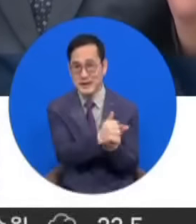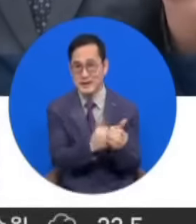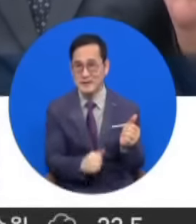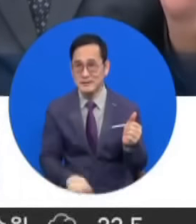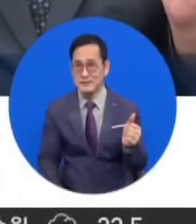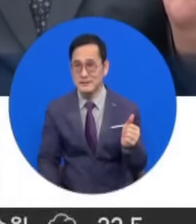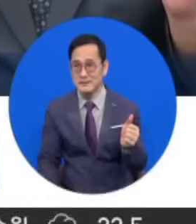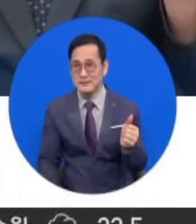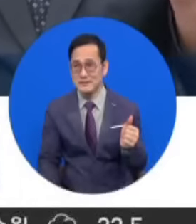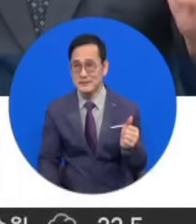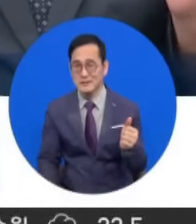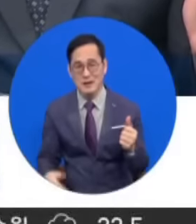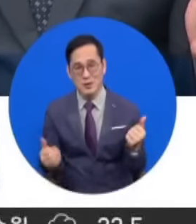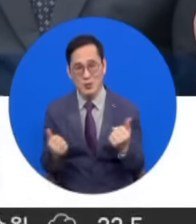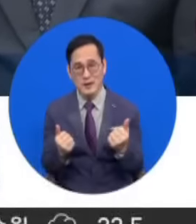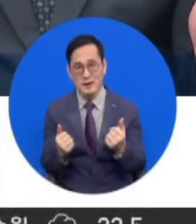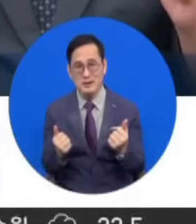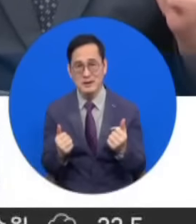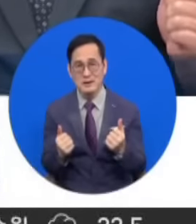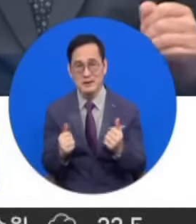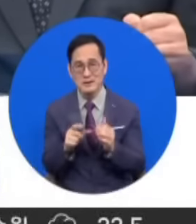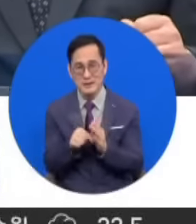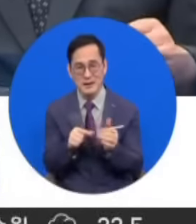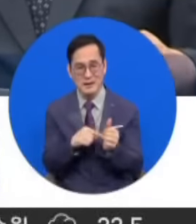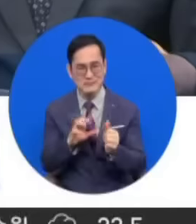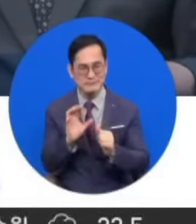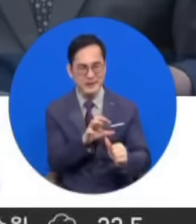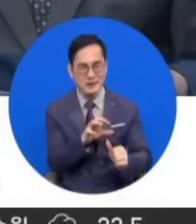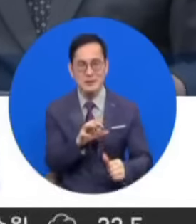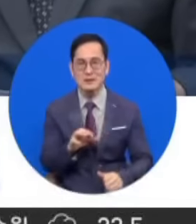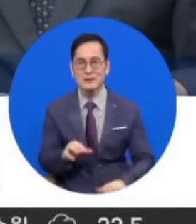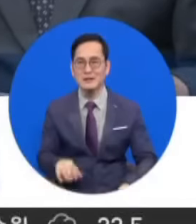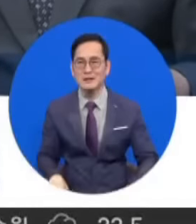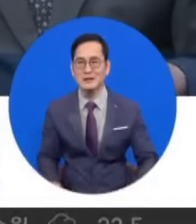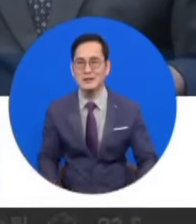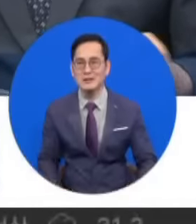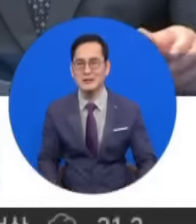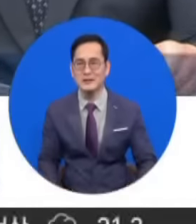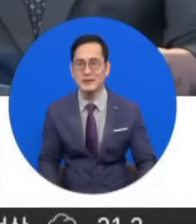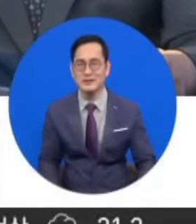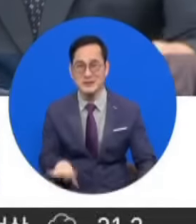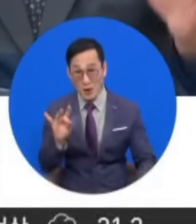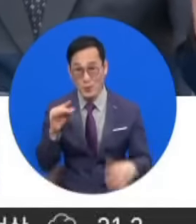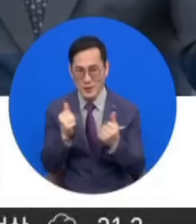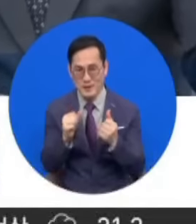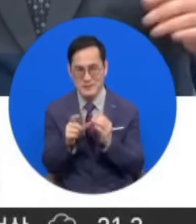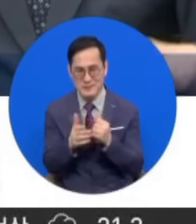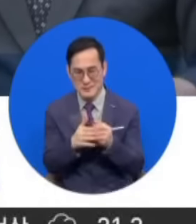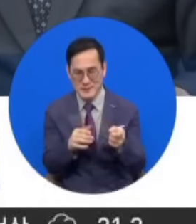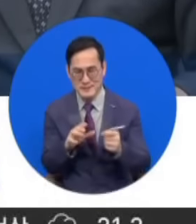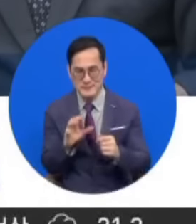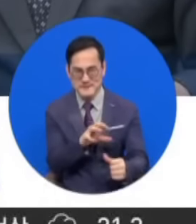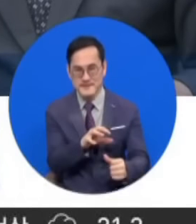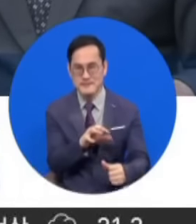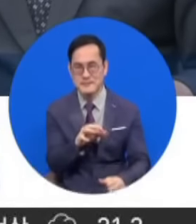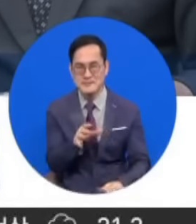이 첫 회의니까 확실하게 길을 잡겠다 이런 의도로 들어오신 부분도 분명히 있고 또 한편에서